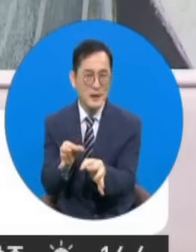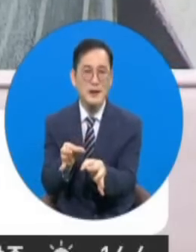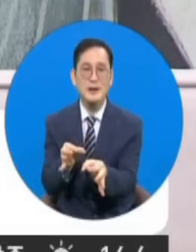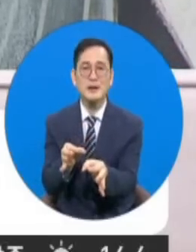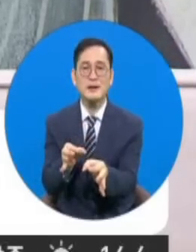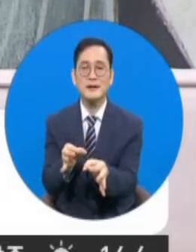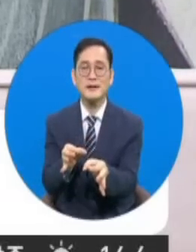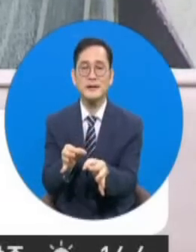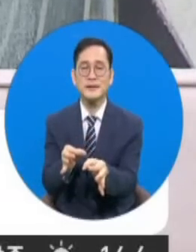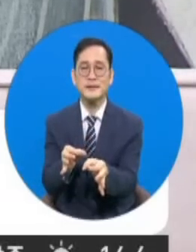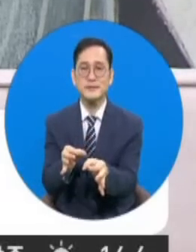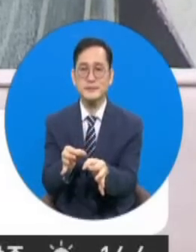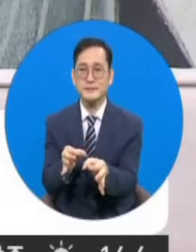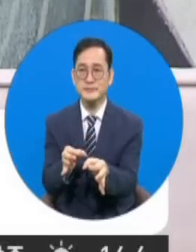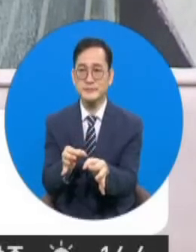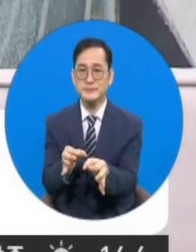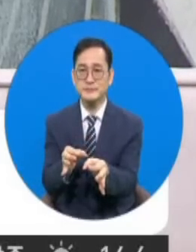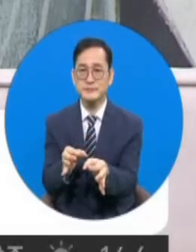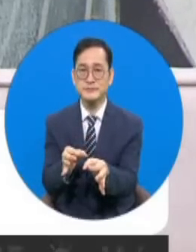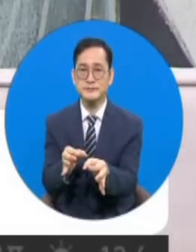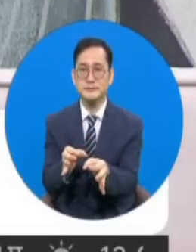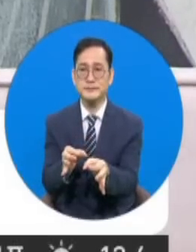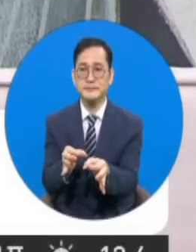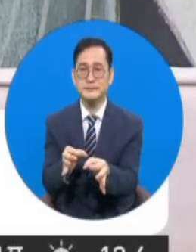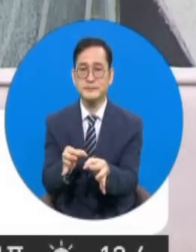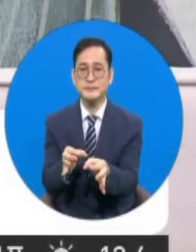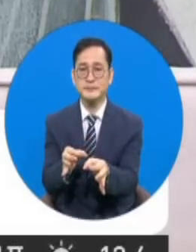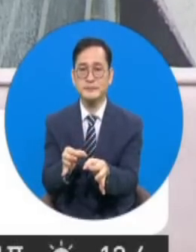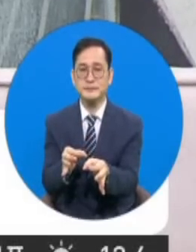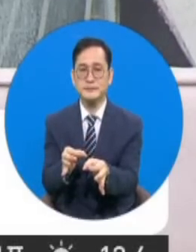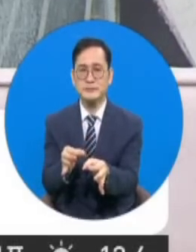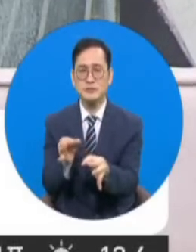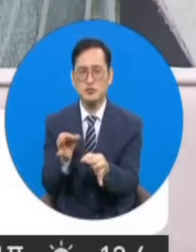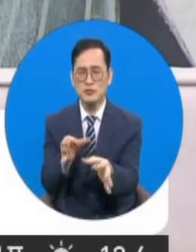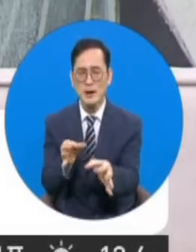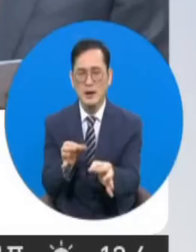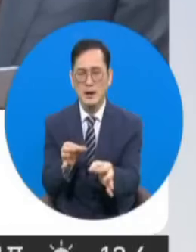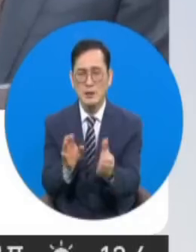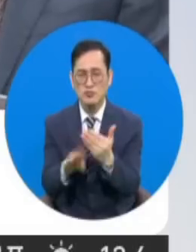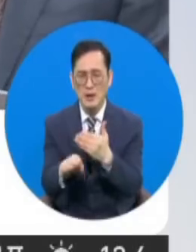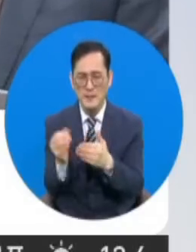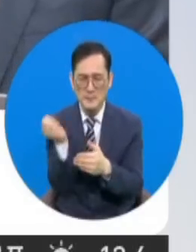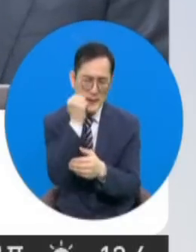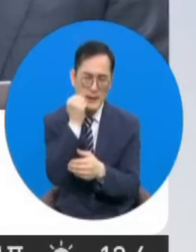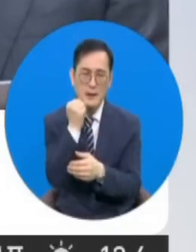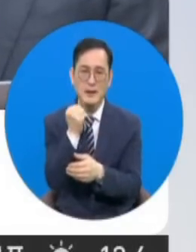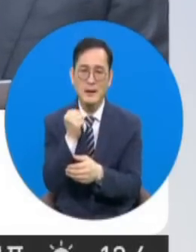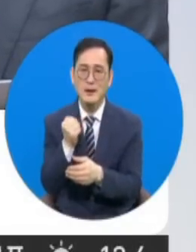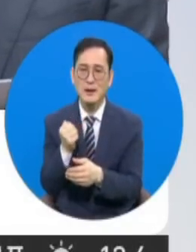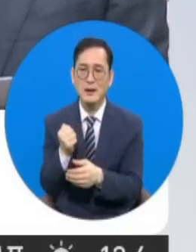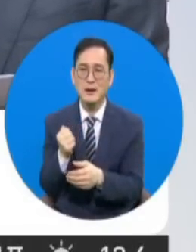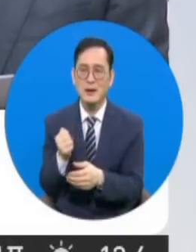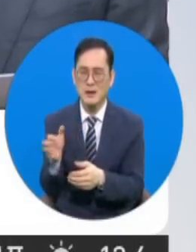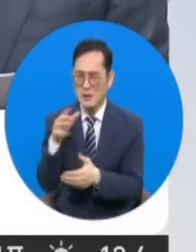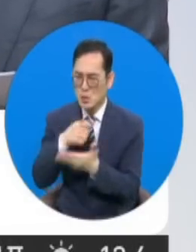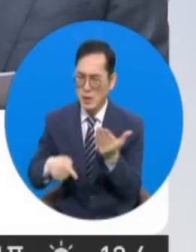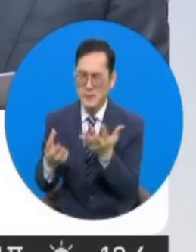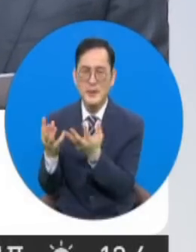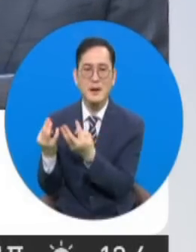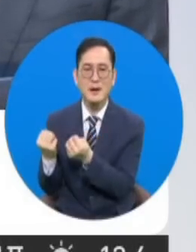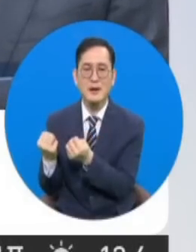또 그것이 이제 한풀 꺾이고 난 뒤에 많은 피해자들이 숙출을 할 때 가상 자산에